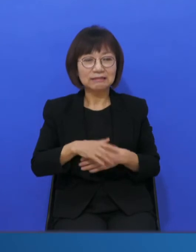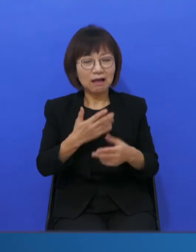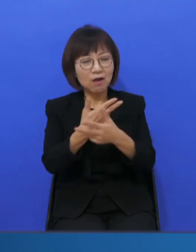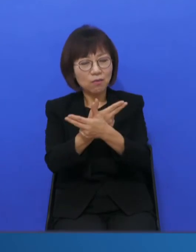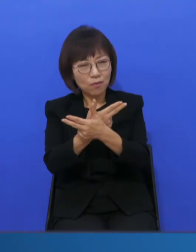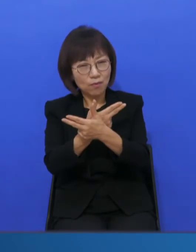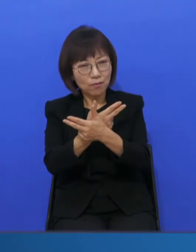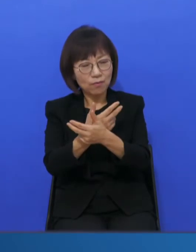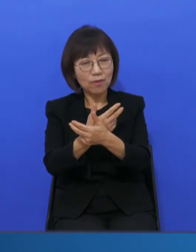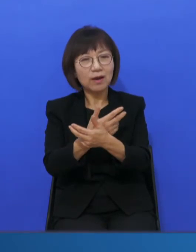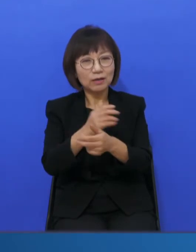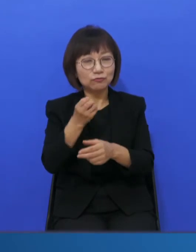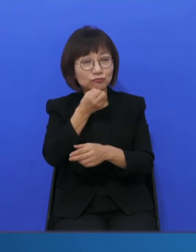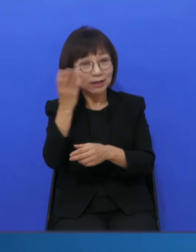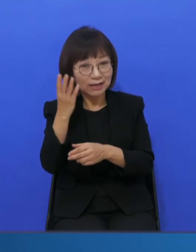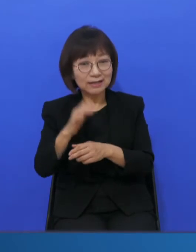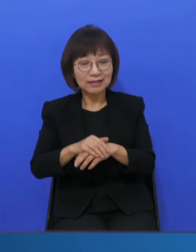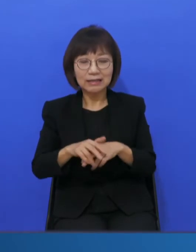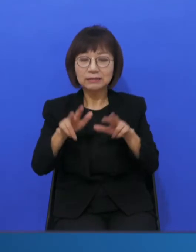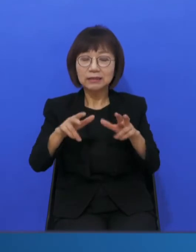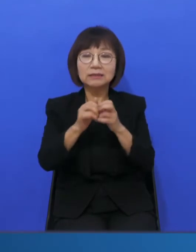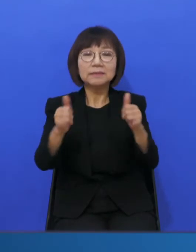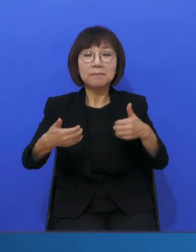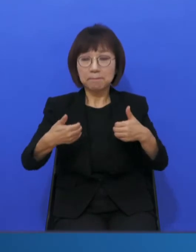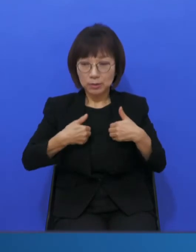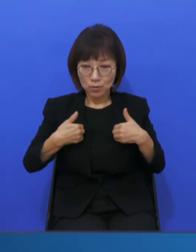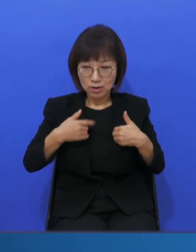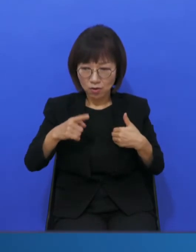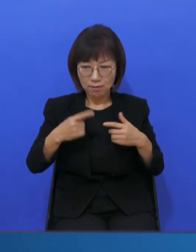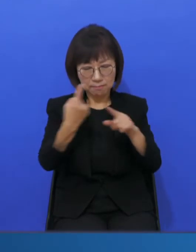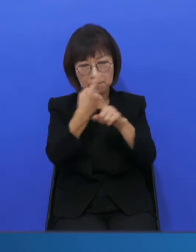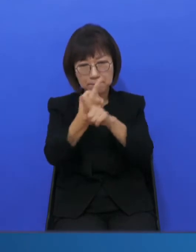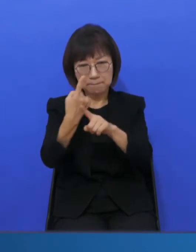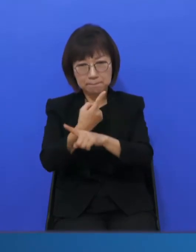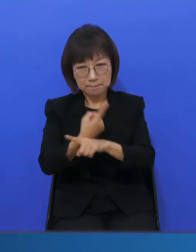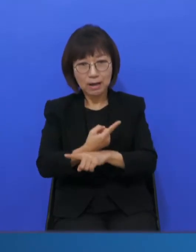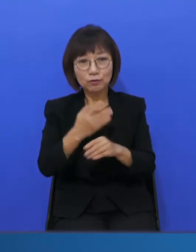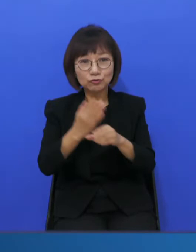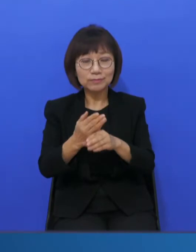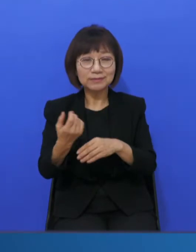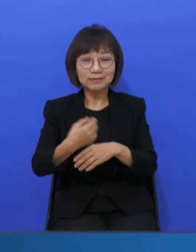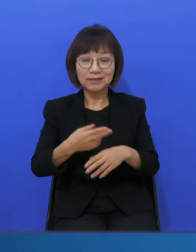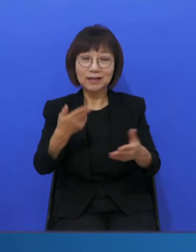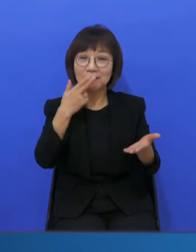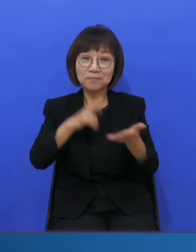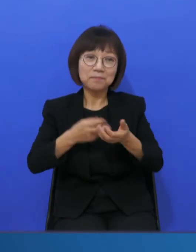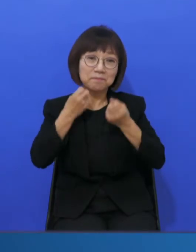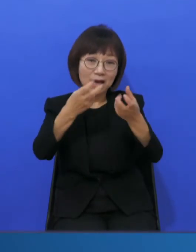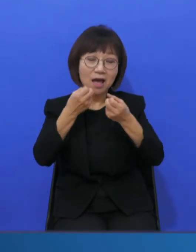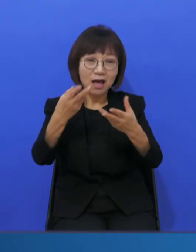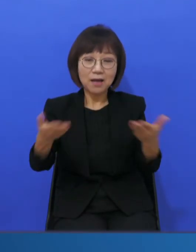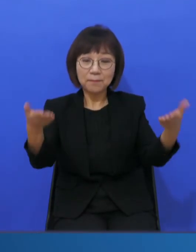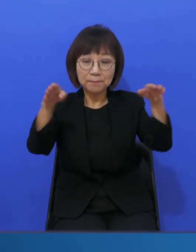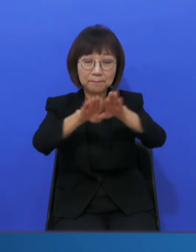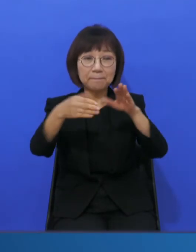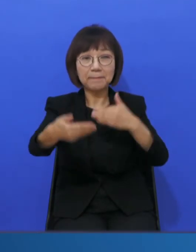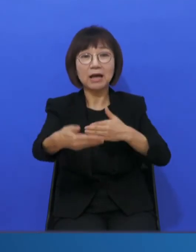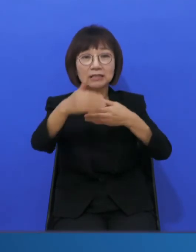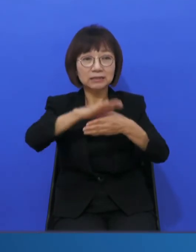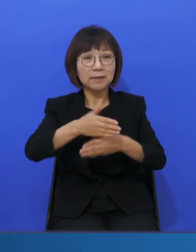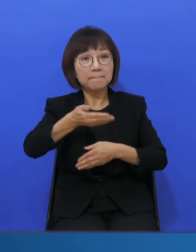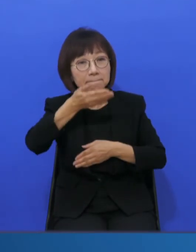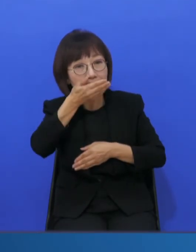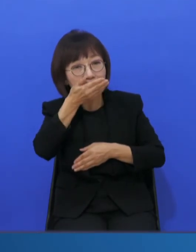비대면이 생활화된 지금 사람들이 필요로 하는 것들이 많이 바뀌었는데요. 택배 발송을 위한 포장 박스라던가